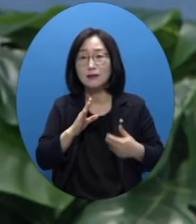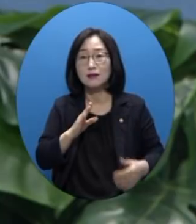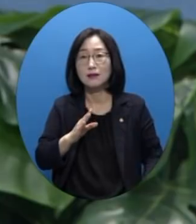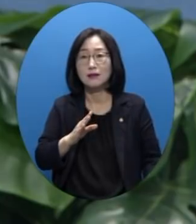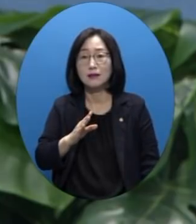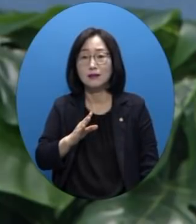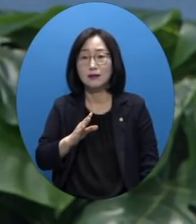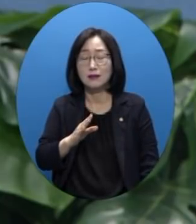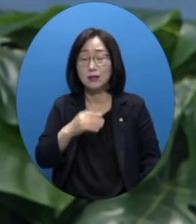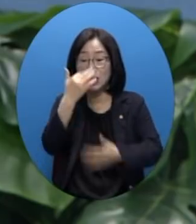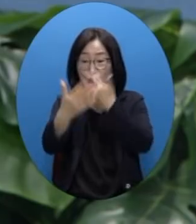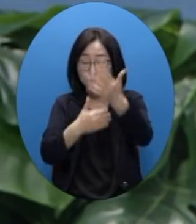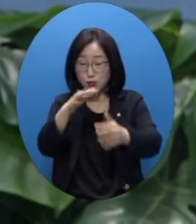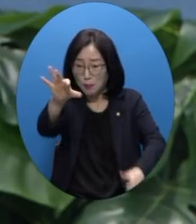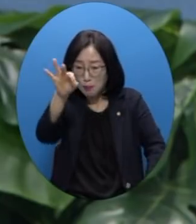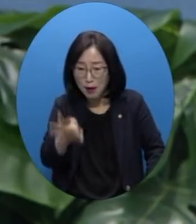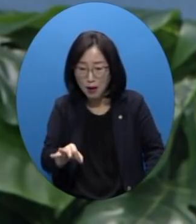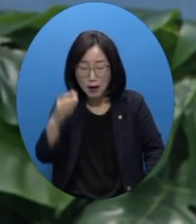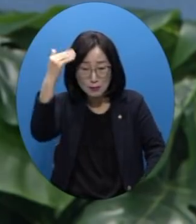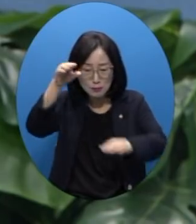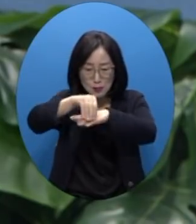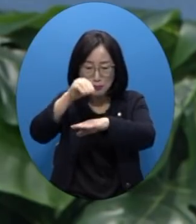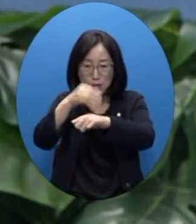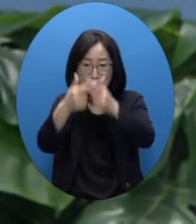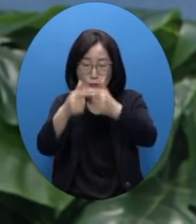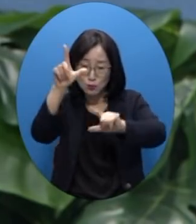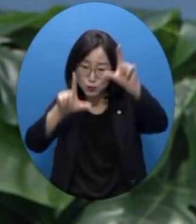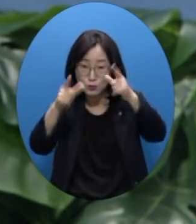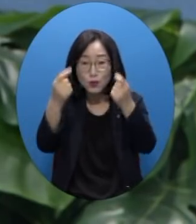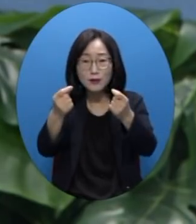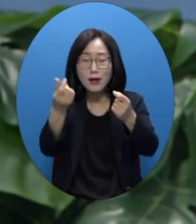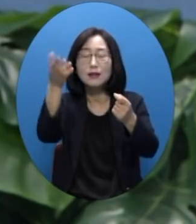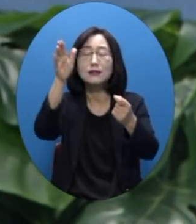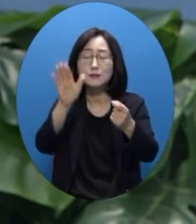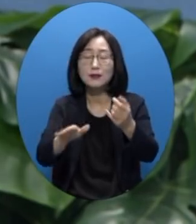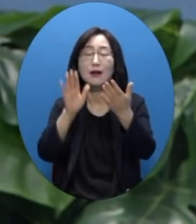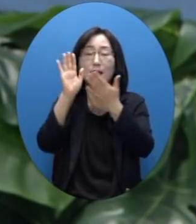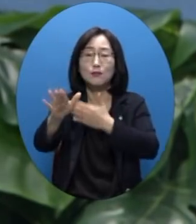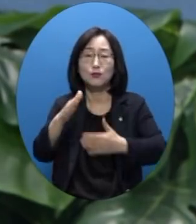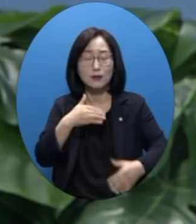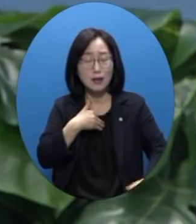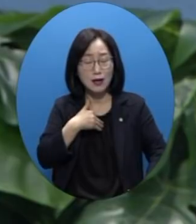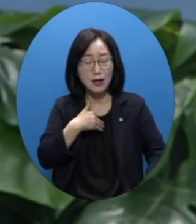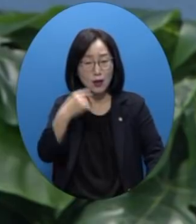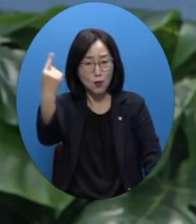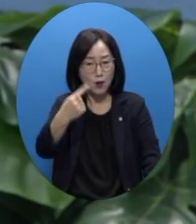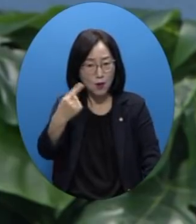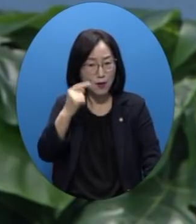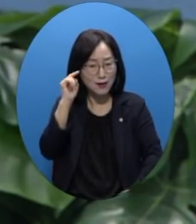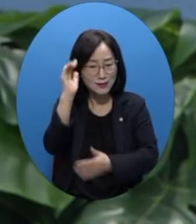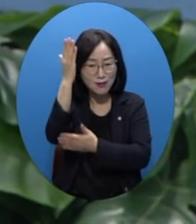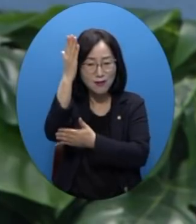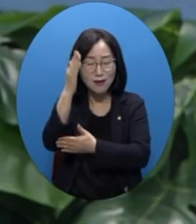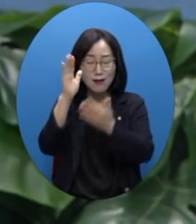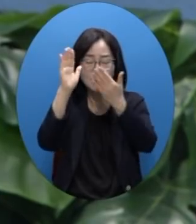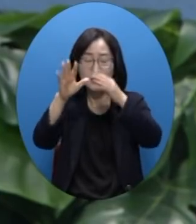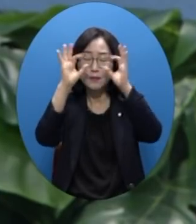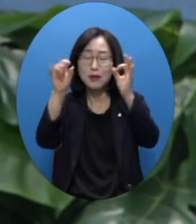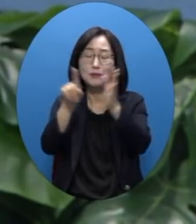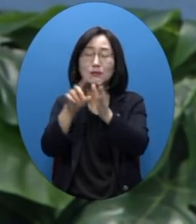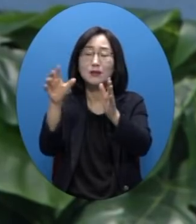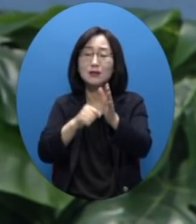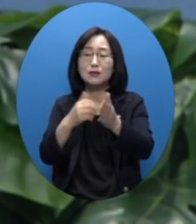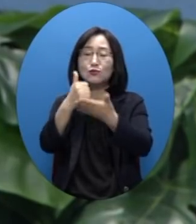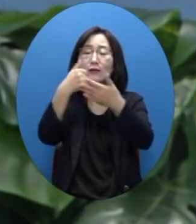불에서 꺼낸 그슬린 나무 같은 모습이라고 할지라도 장차 내게 다가올 영광의 내일을 바라보며 믿음으로 나가오니